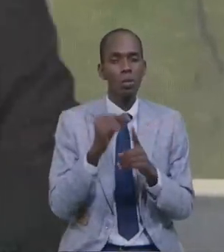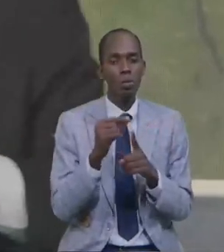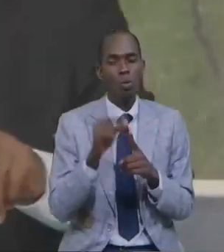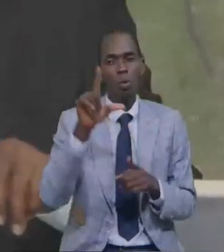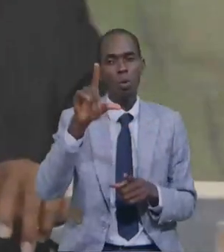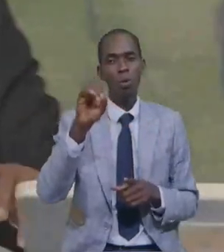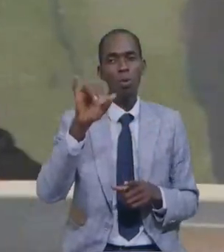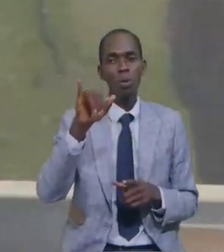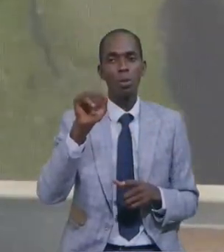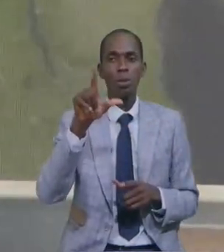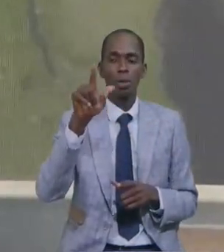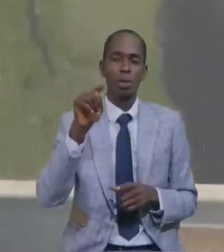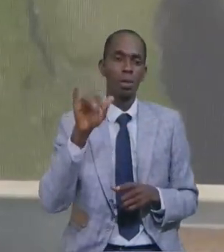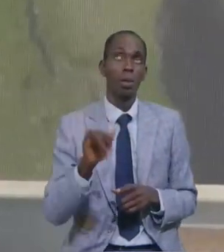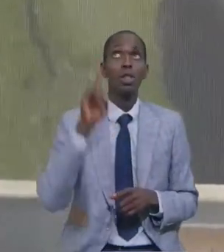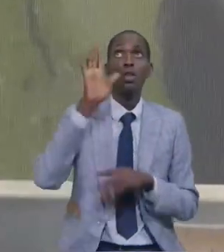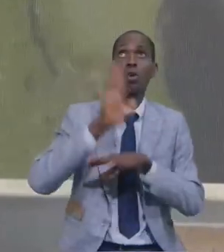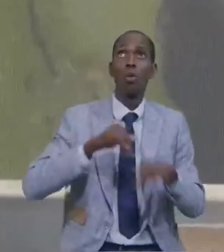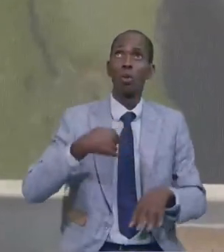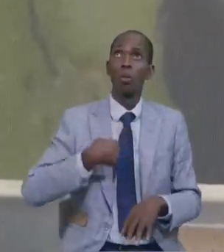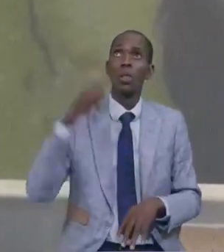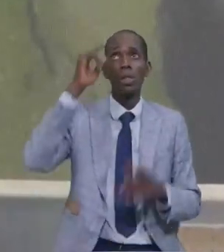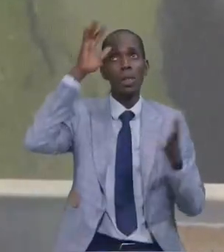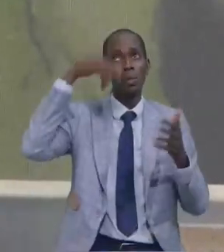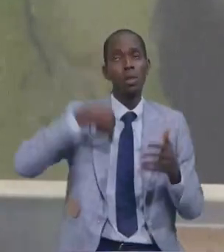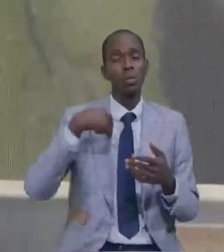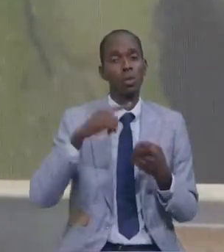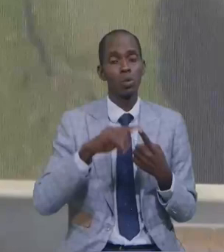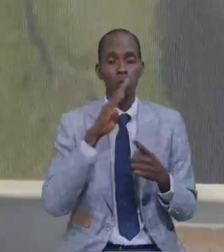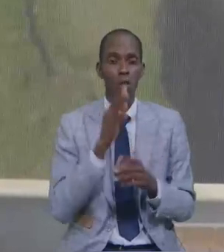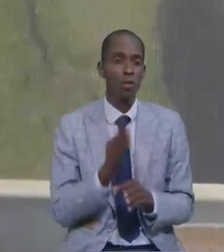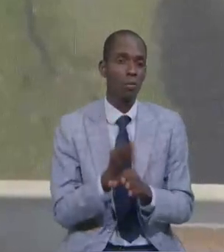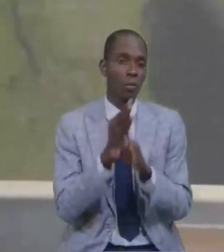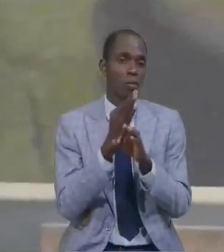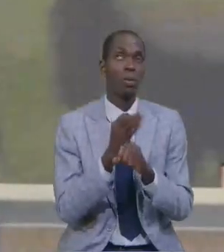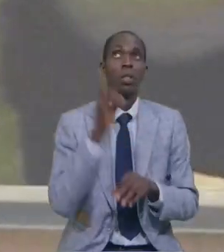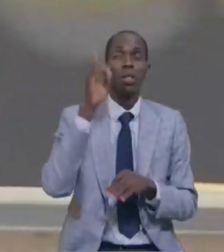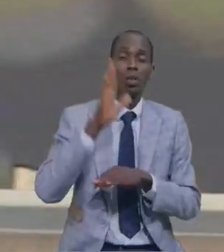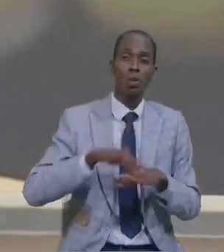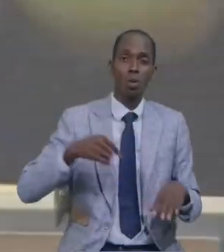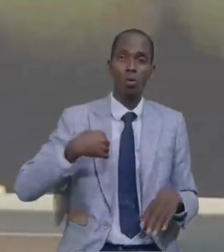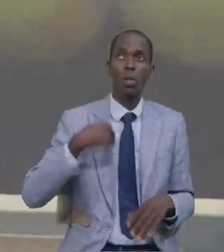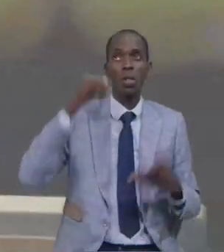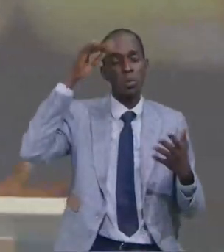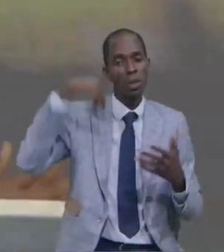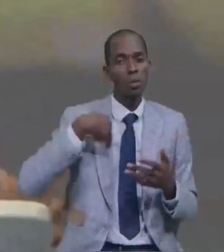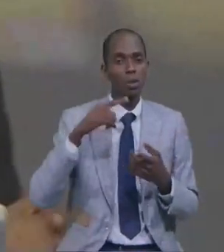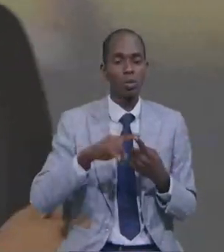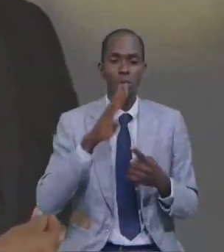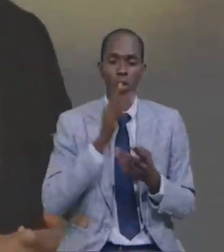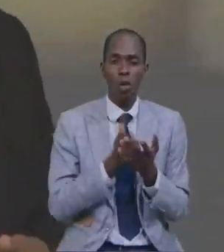Il veut que je sois loyal. Et nous exaltons la loyauté au-dessus de notre